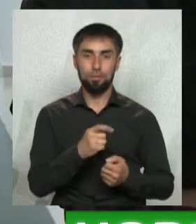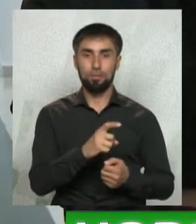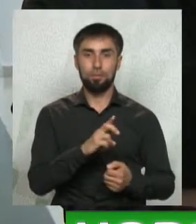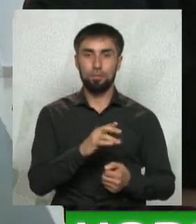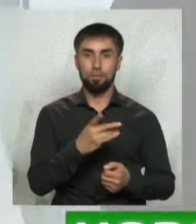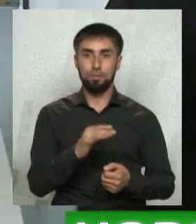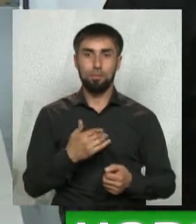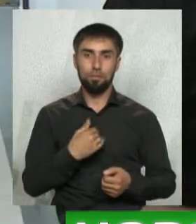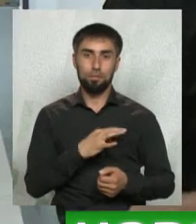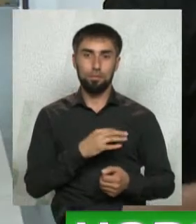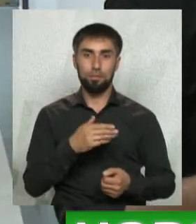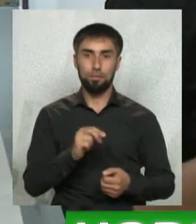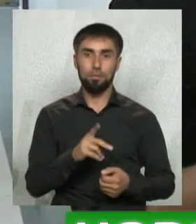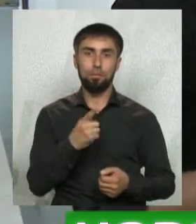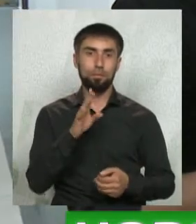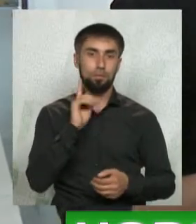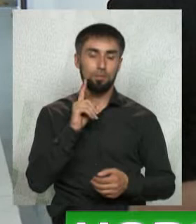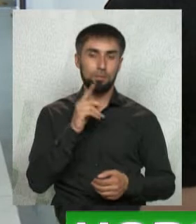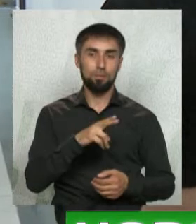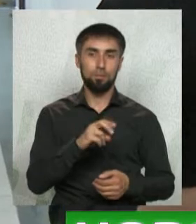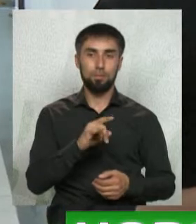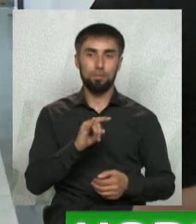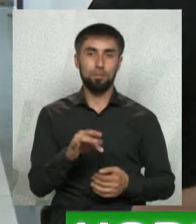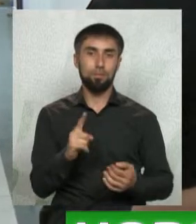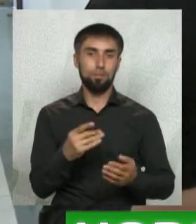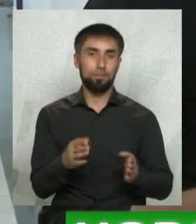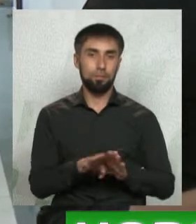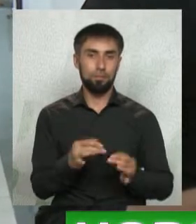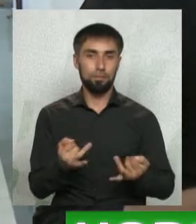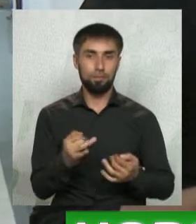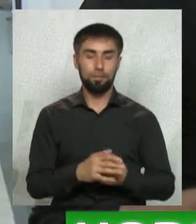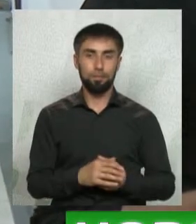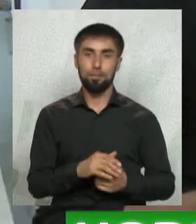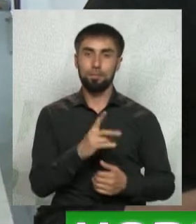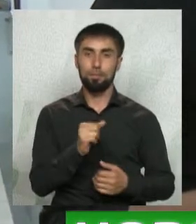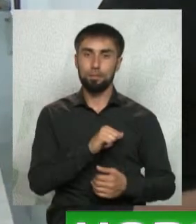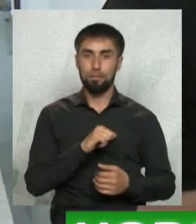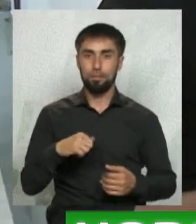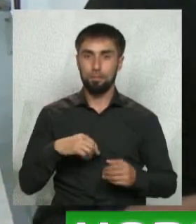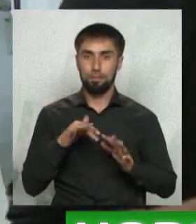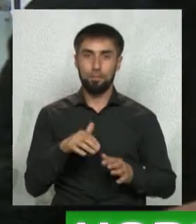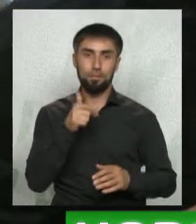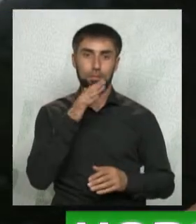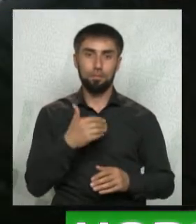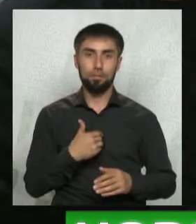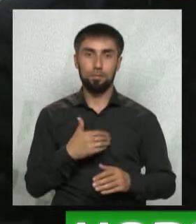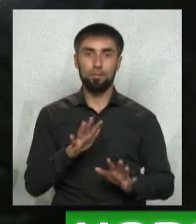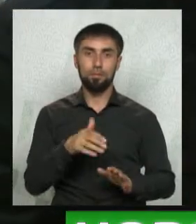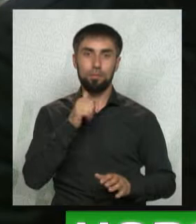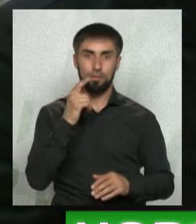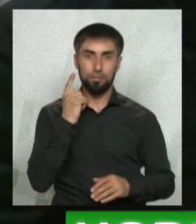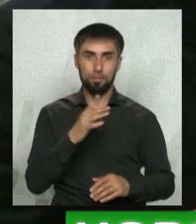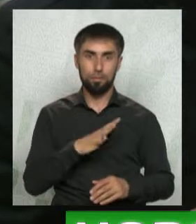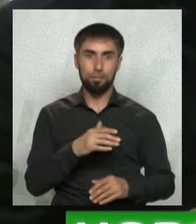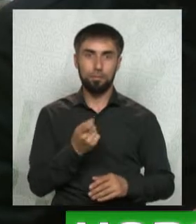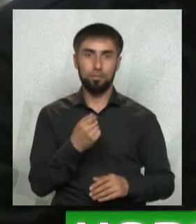а я юрфак. Почему молодежные дебаты? Чем интересны? На самом деле, я когда только вчера услышал, это